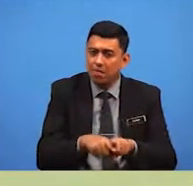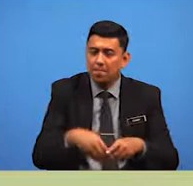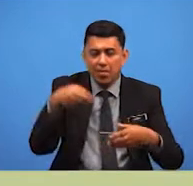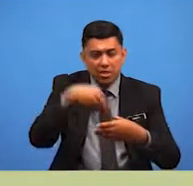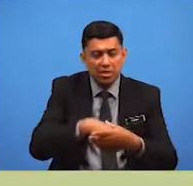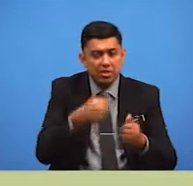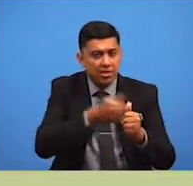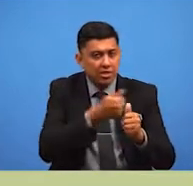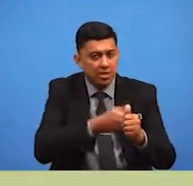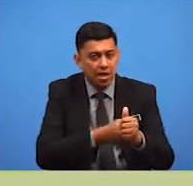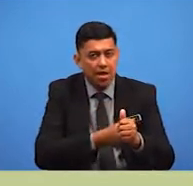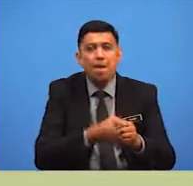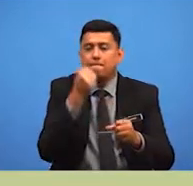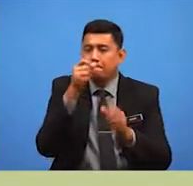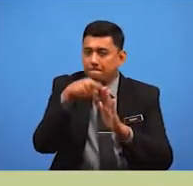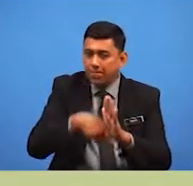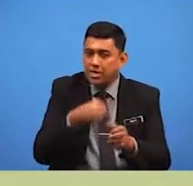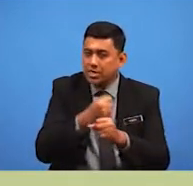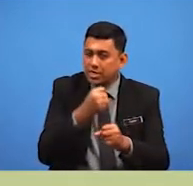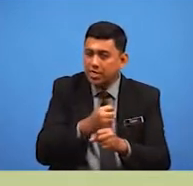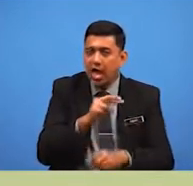dalam setiap pekerjaan.